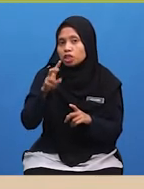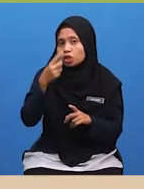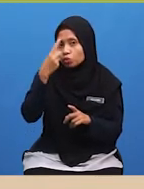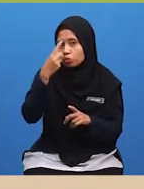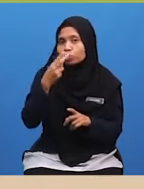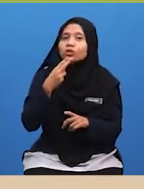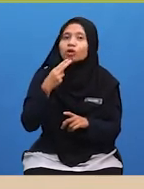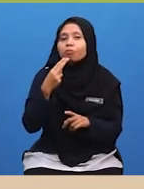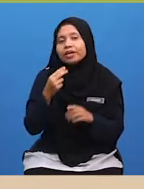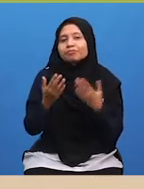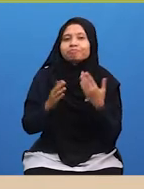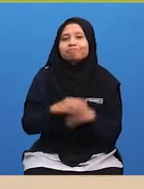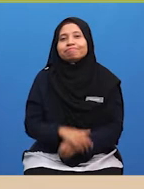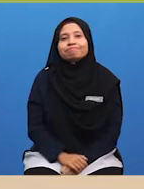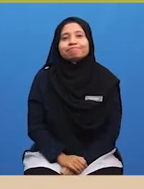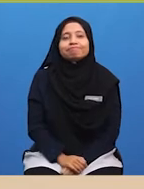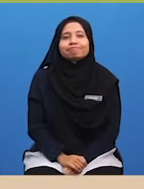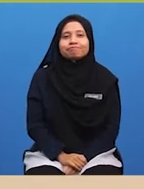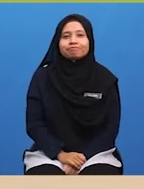saya.